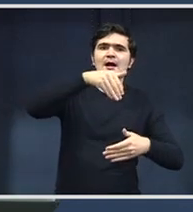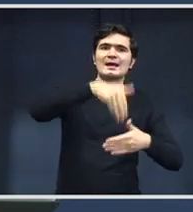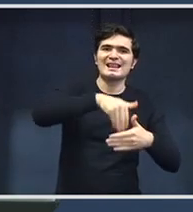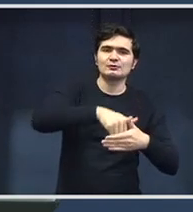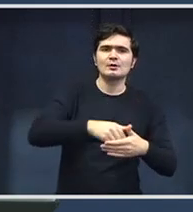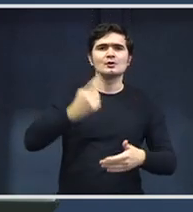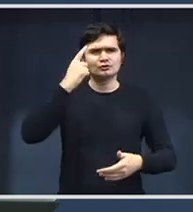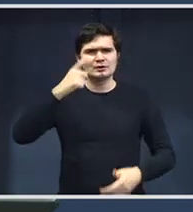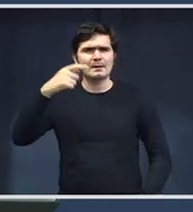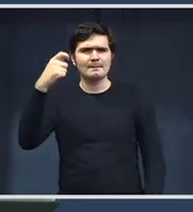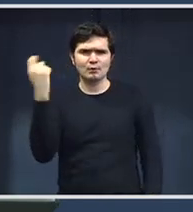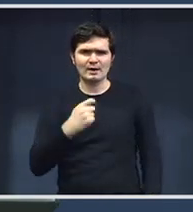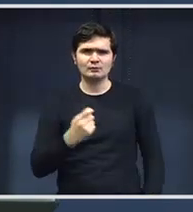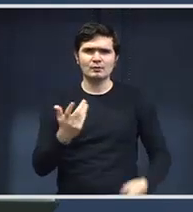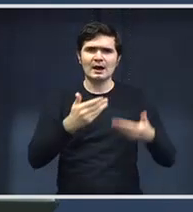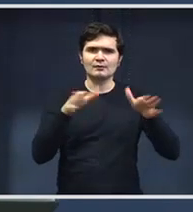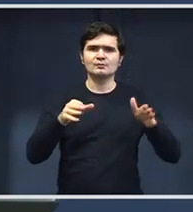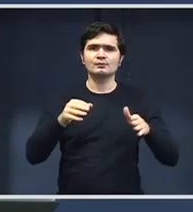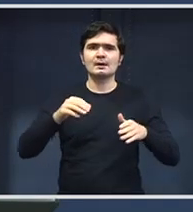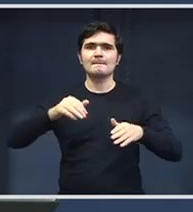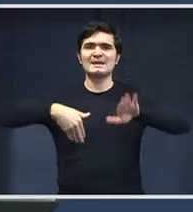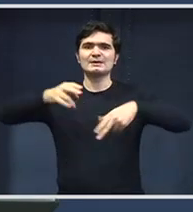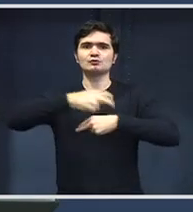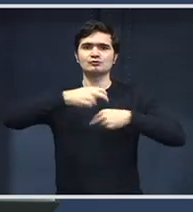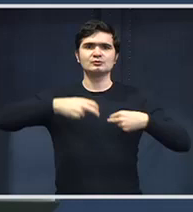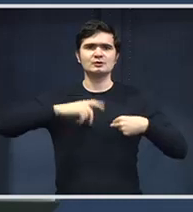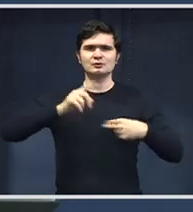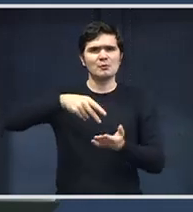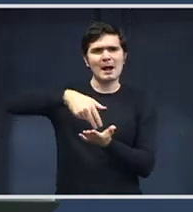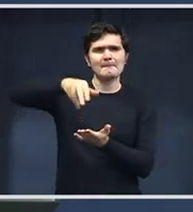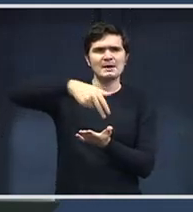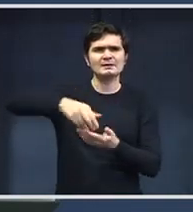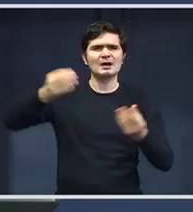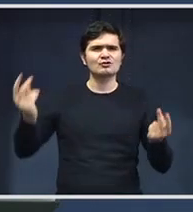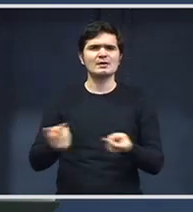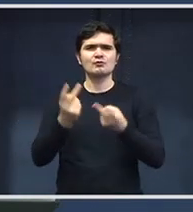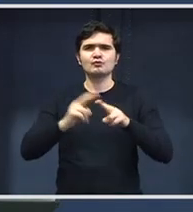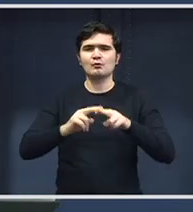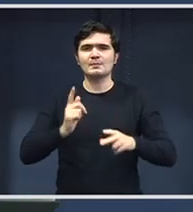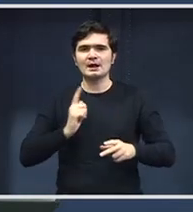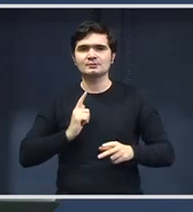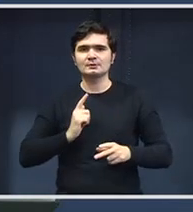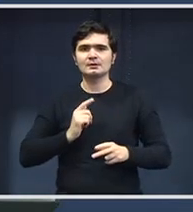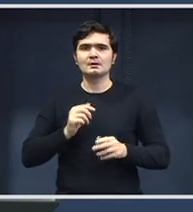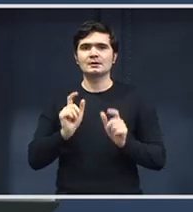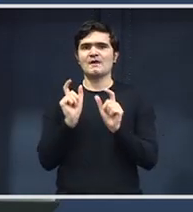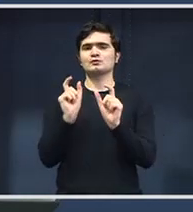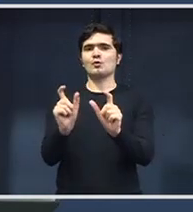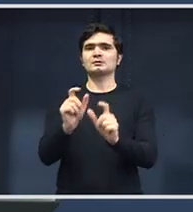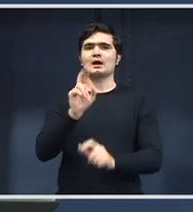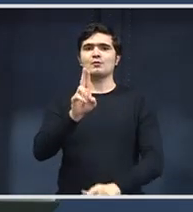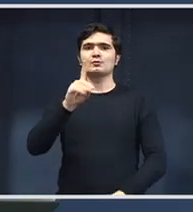știm, proiectul inițiat de Stelian Ion n-a mers atât de lin cum ne-am fi așteptat. S-a izbit de împotrivirea UDMR